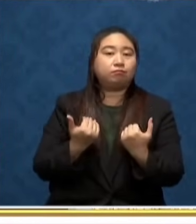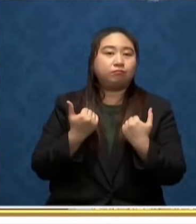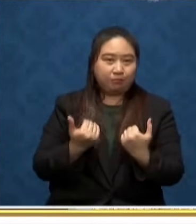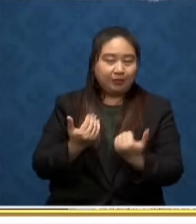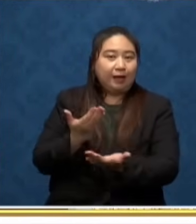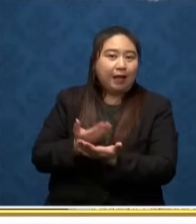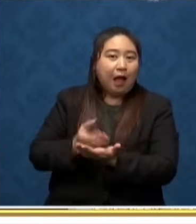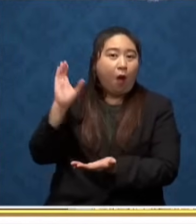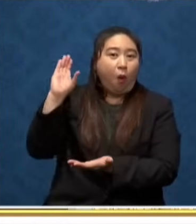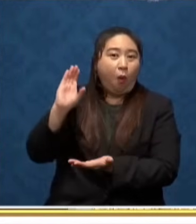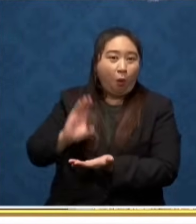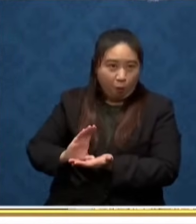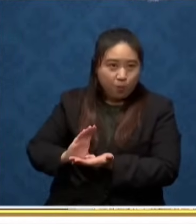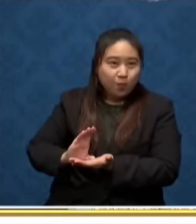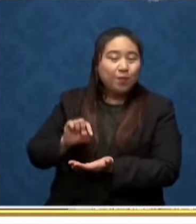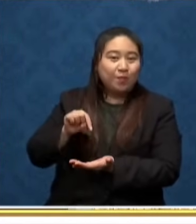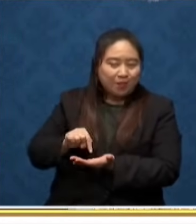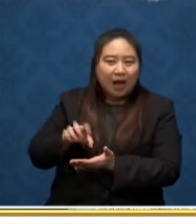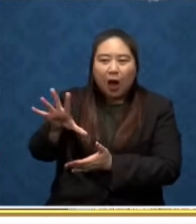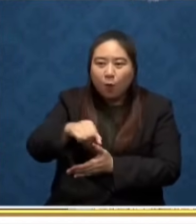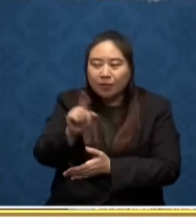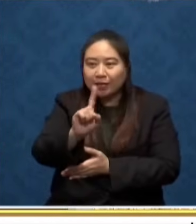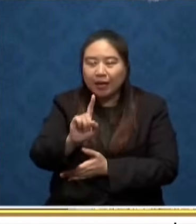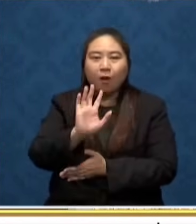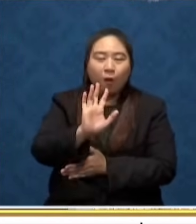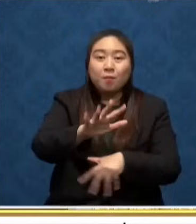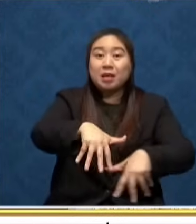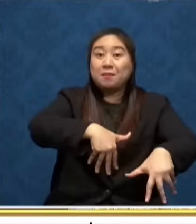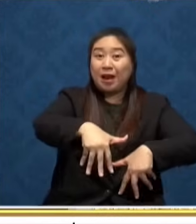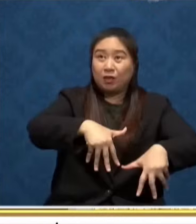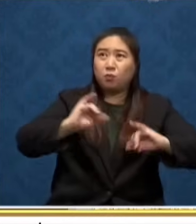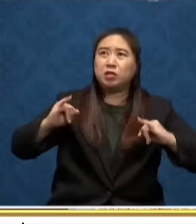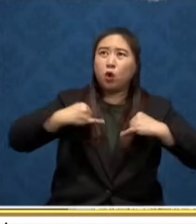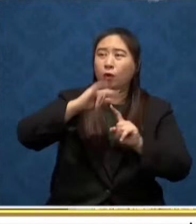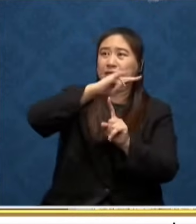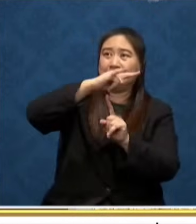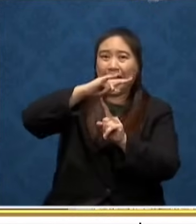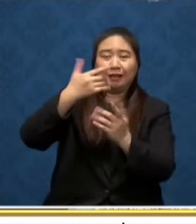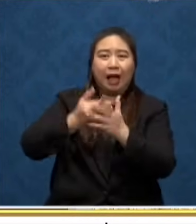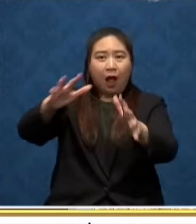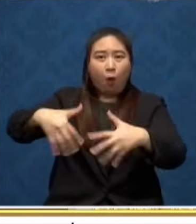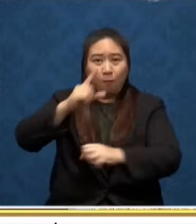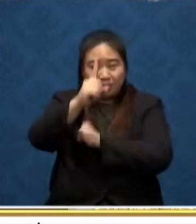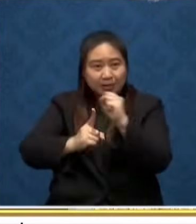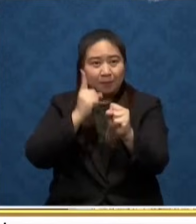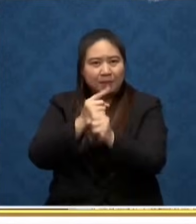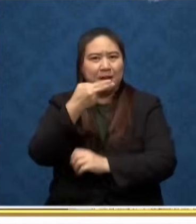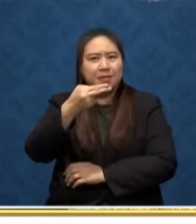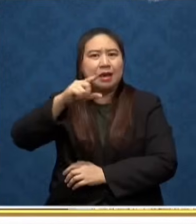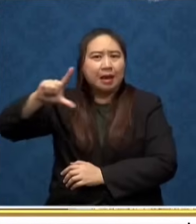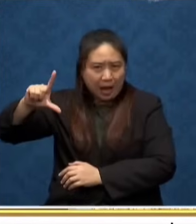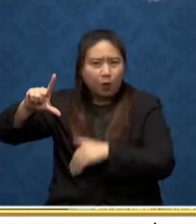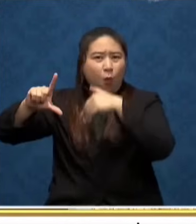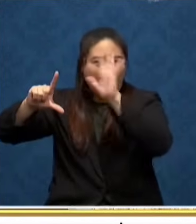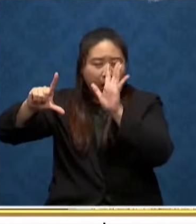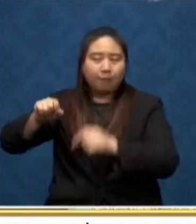ว่างบประมาณซึ่งมาจากทรัพยากรของประเทศที่มีประชาชนเป็นเจ้าของเนี่ยปีละหลายหมื่นล้านบาทอยู่ในการบริห